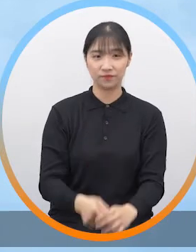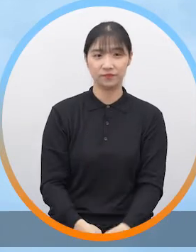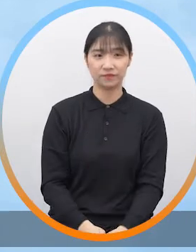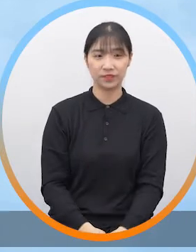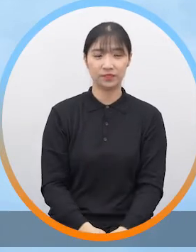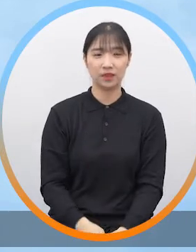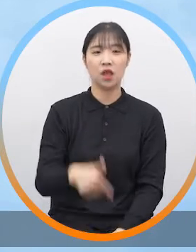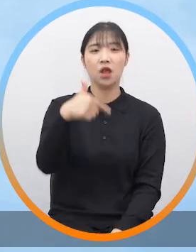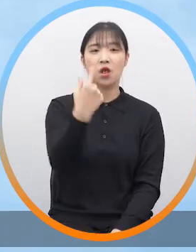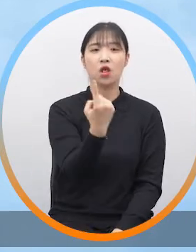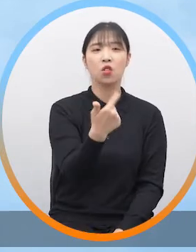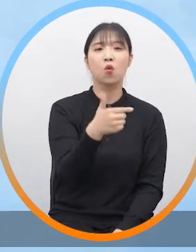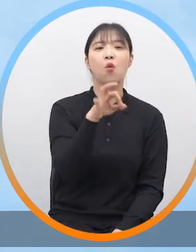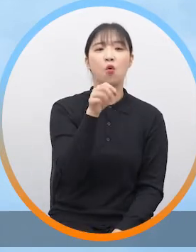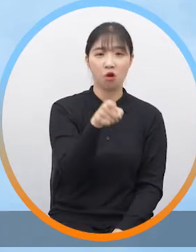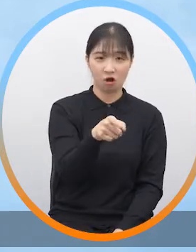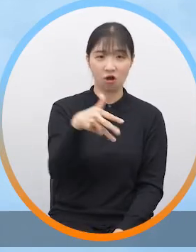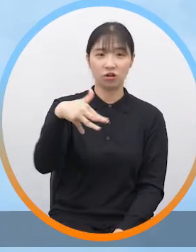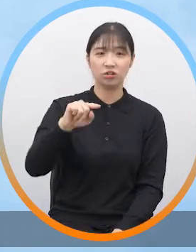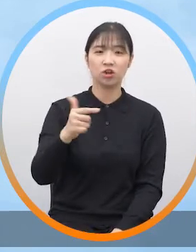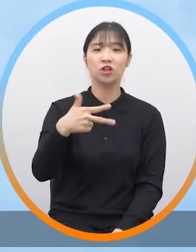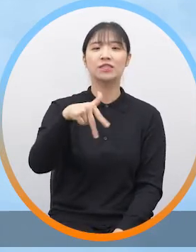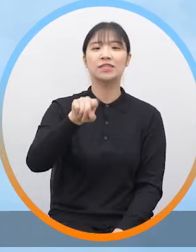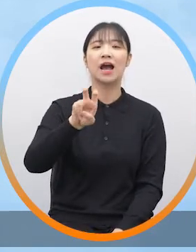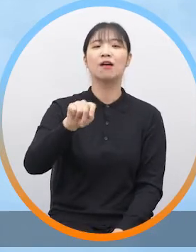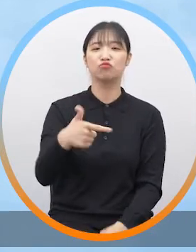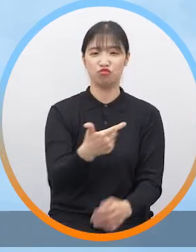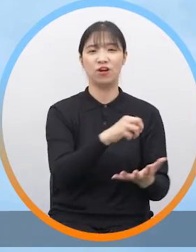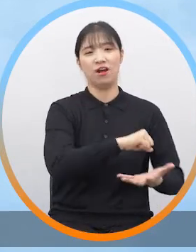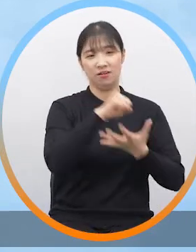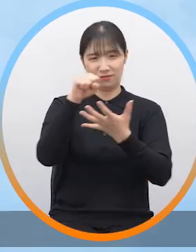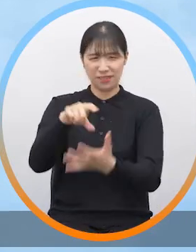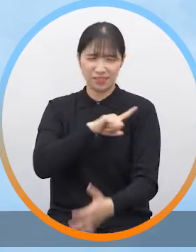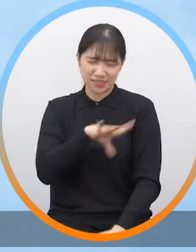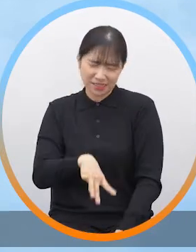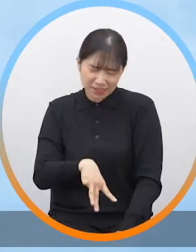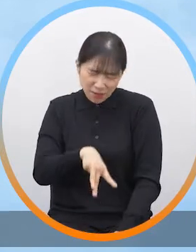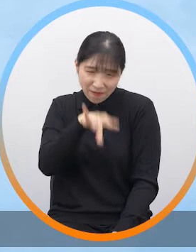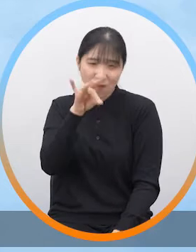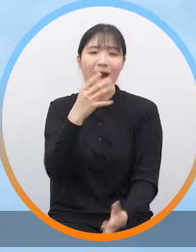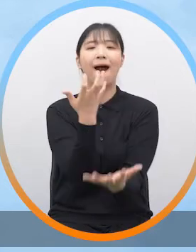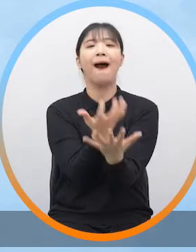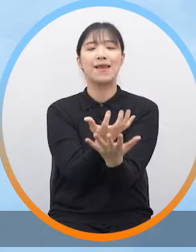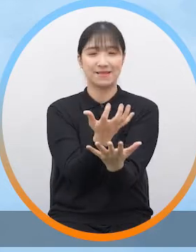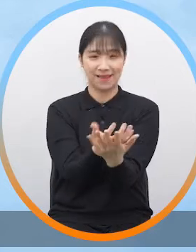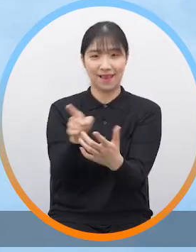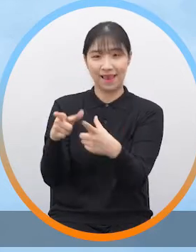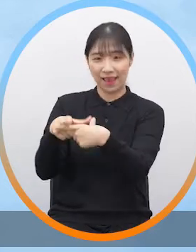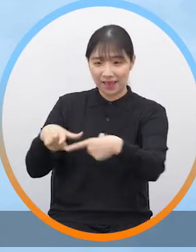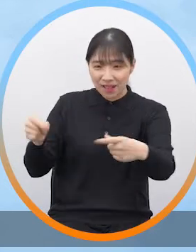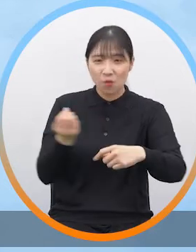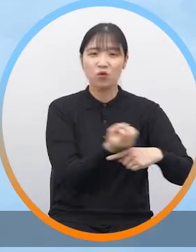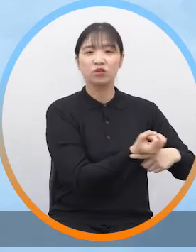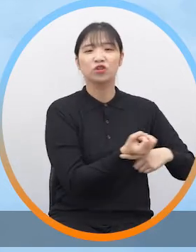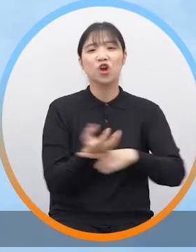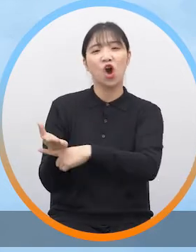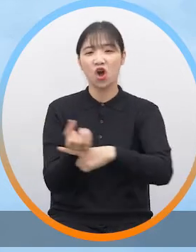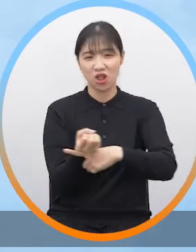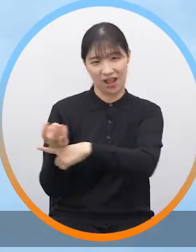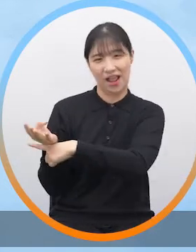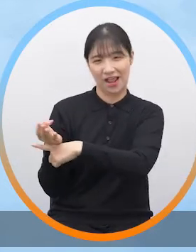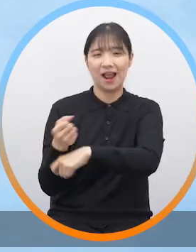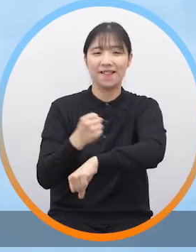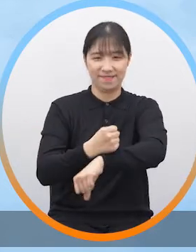자, 논어하고 천자문을 가져갔습니다. 최초로 한자를 일본에 전했단 말이죠.